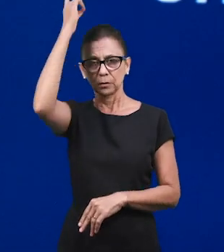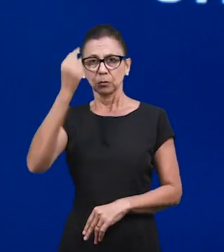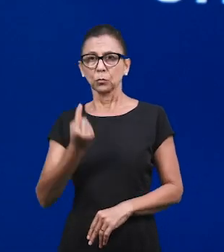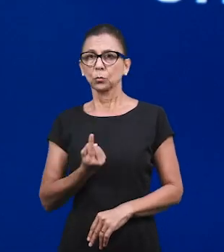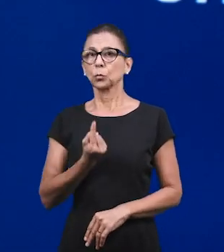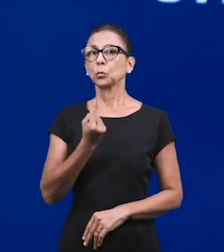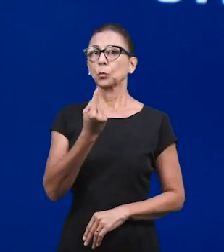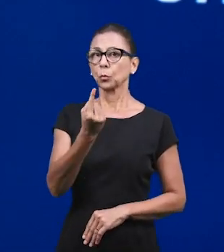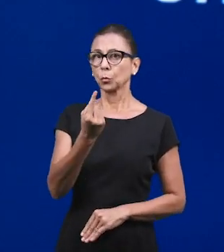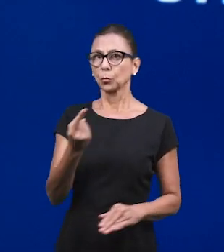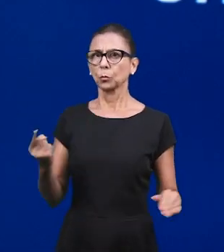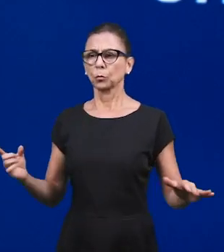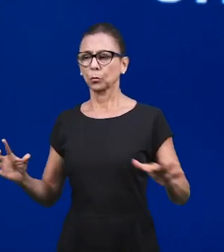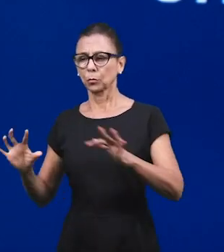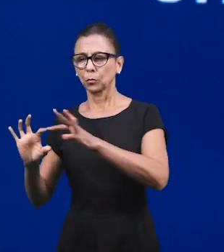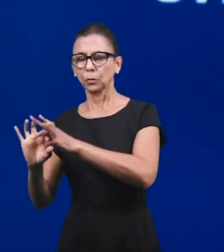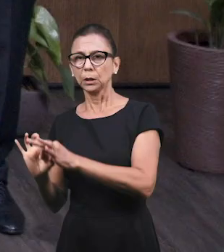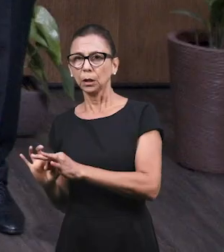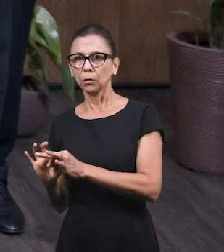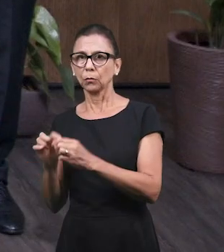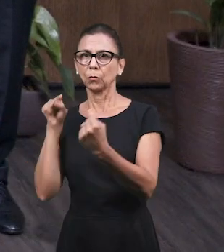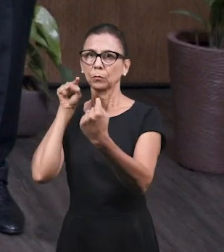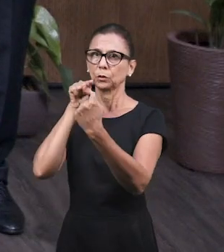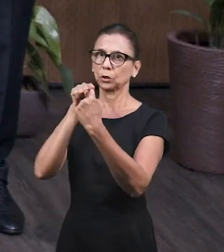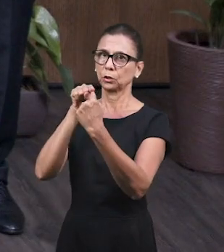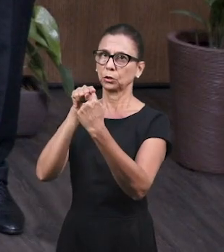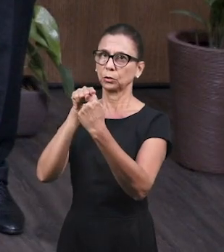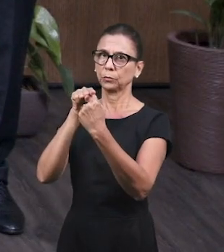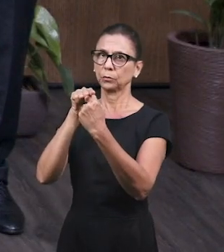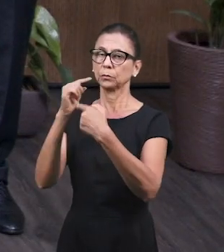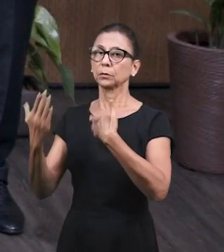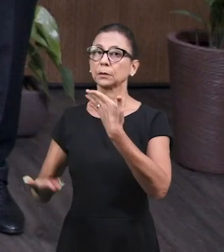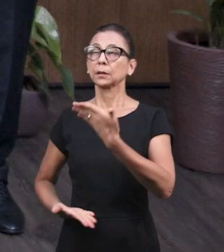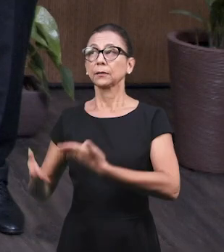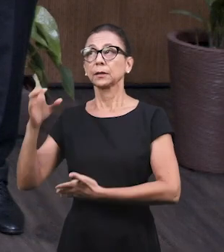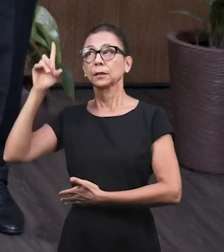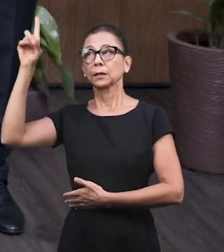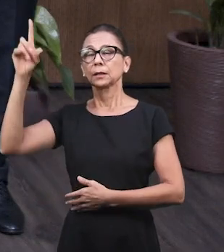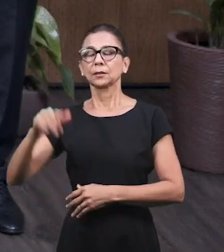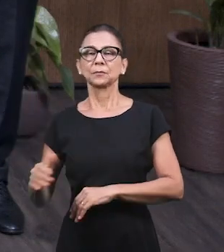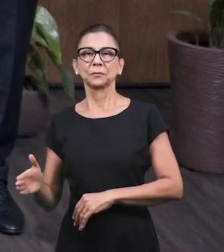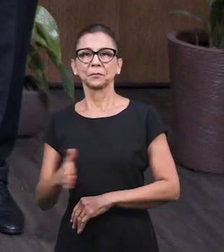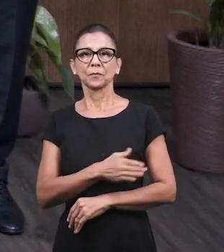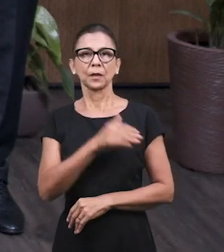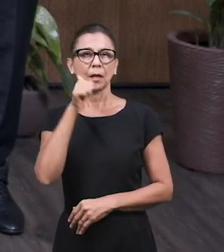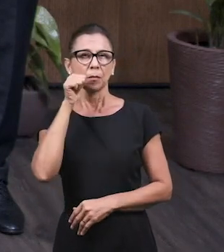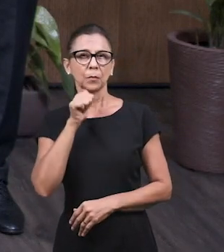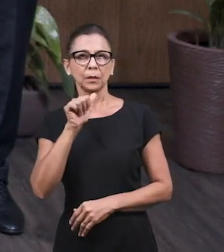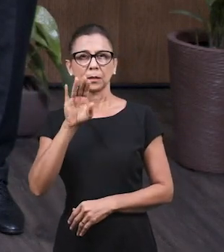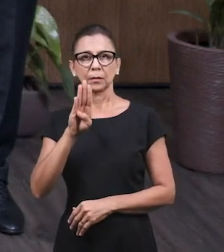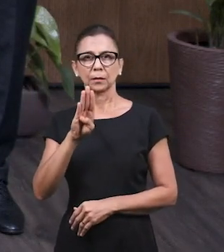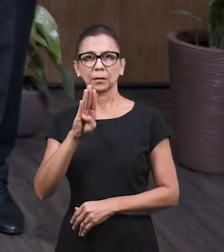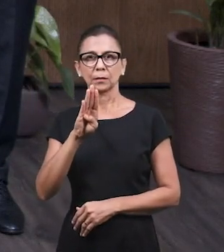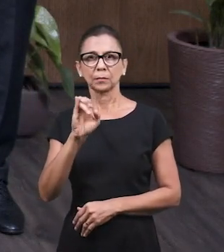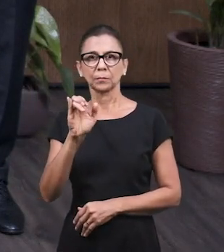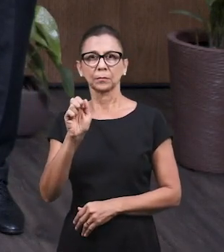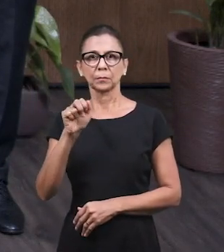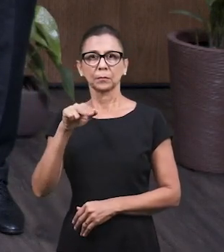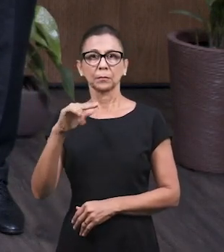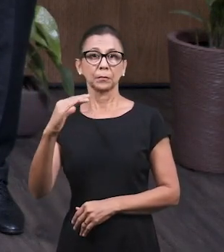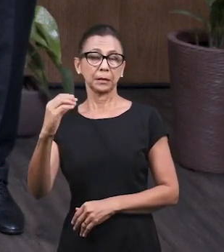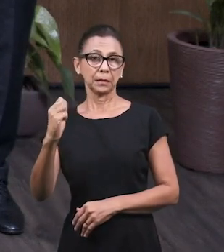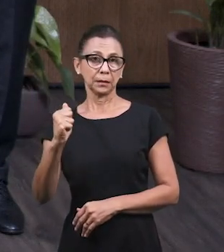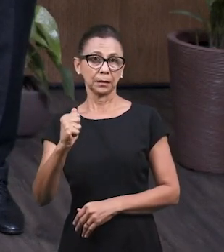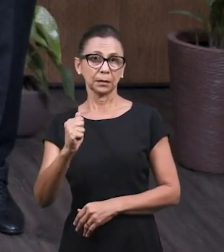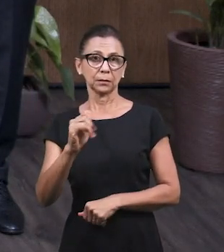corps, dans l'unité de l'Esprit Saint, dans un seul but de servir